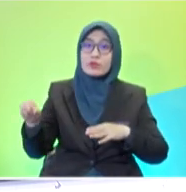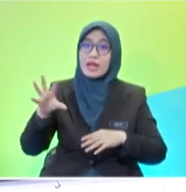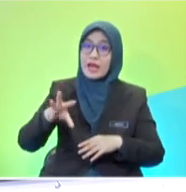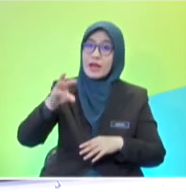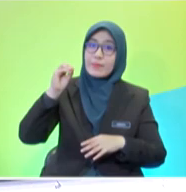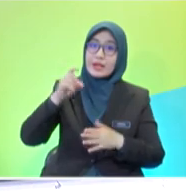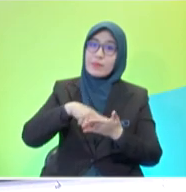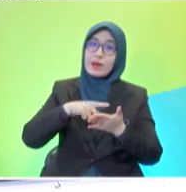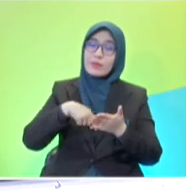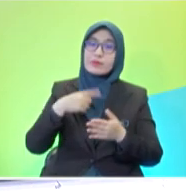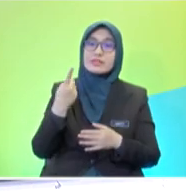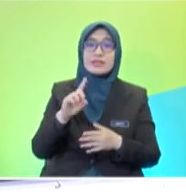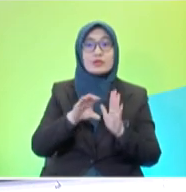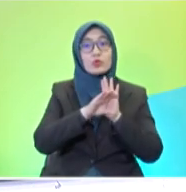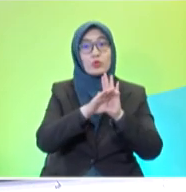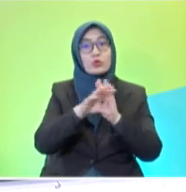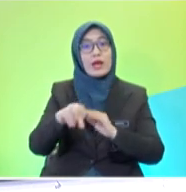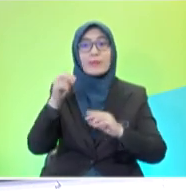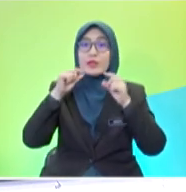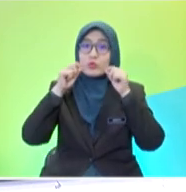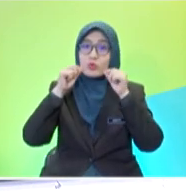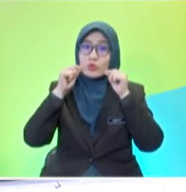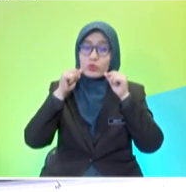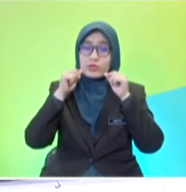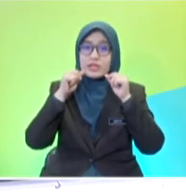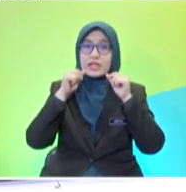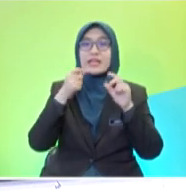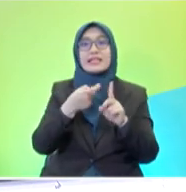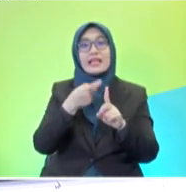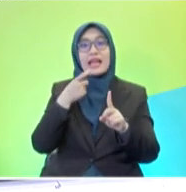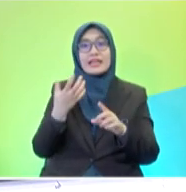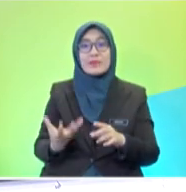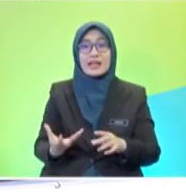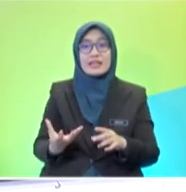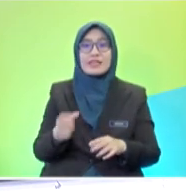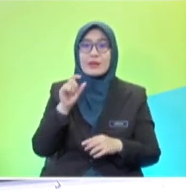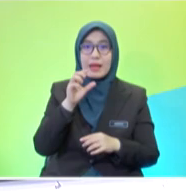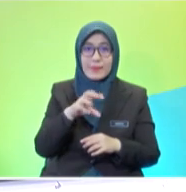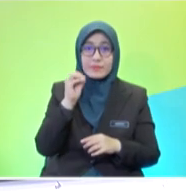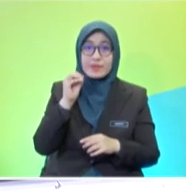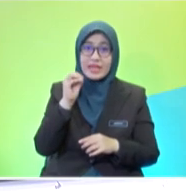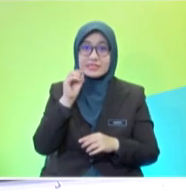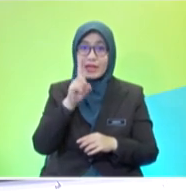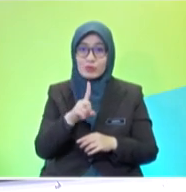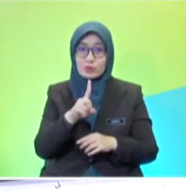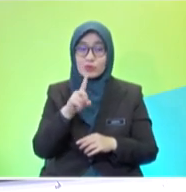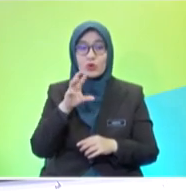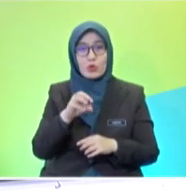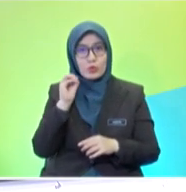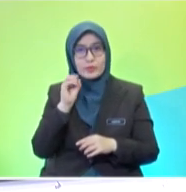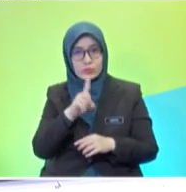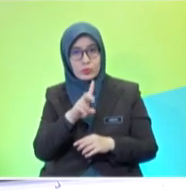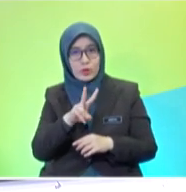daripada bala ambil satu ke ambil dua ke ambil tiga ke Iya akan menyebabkan